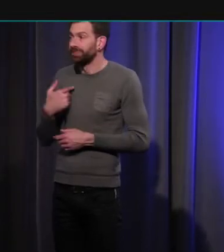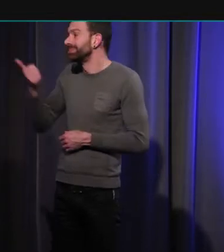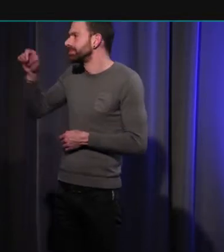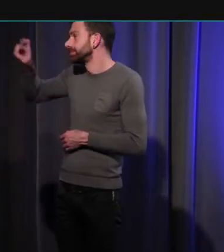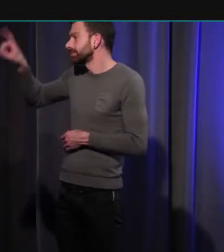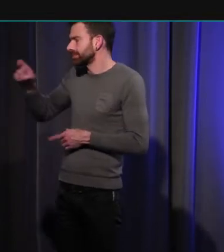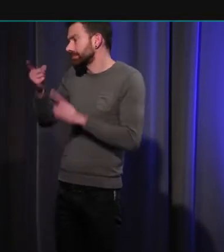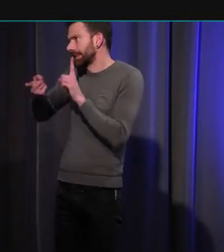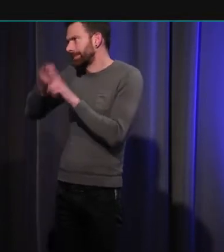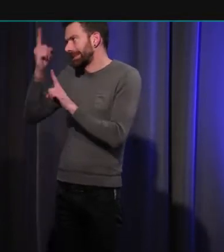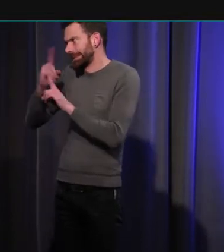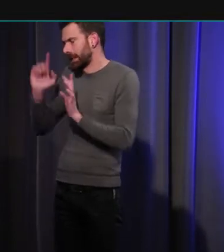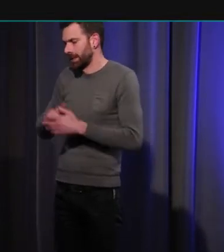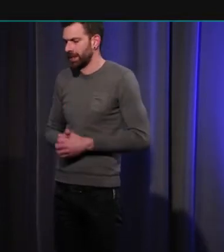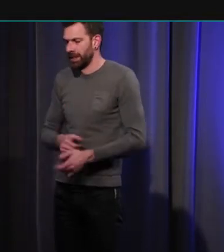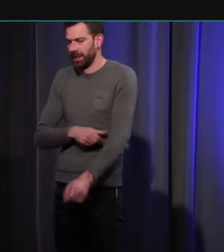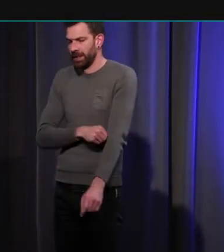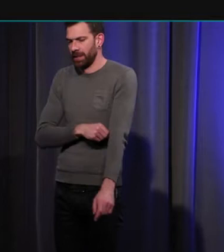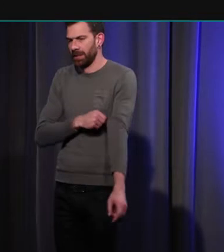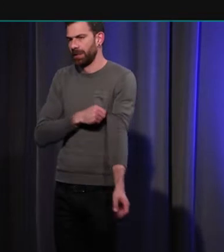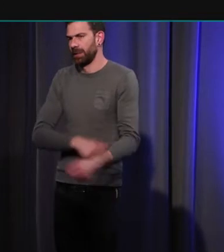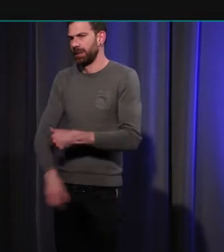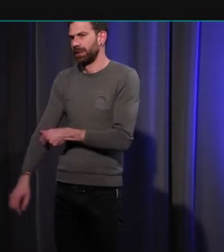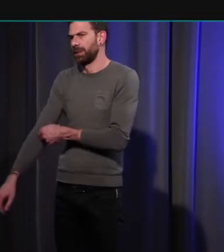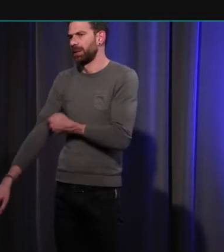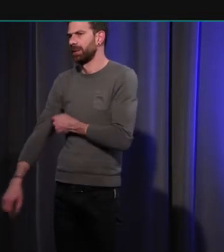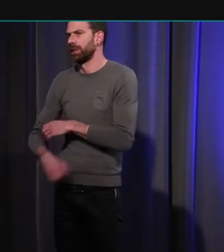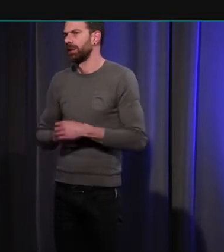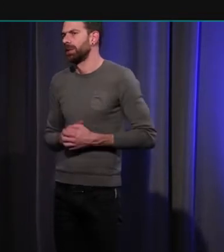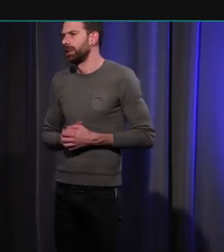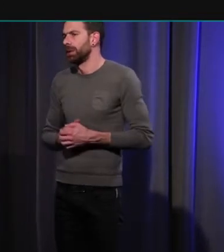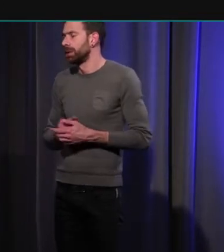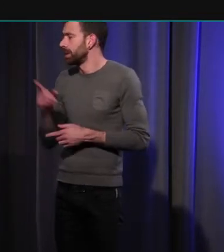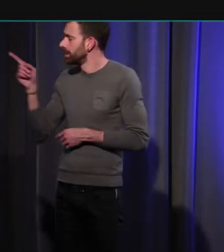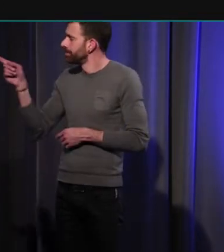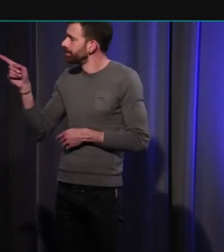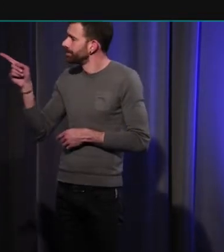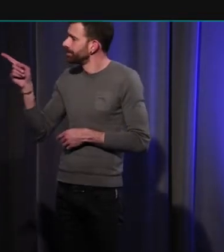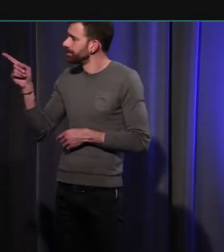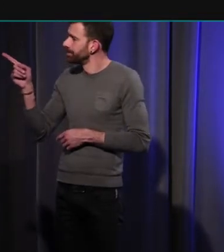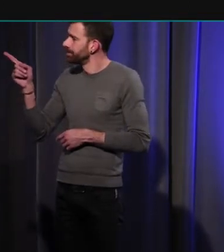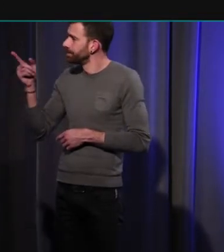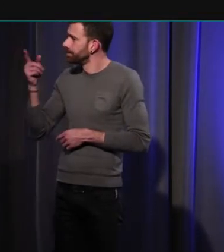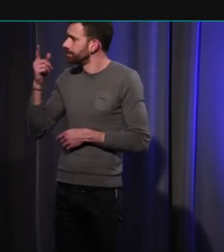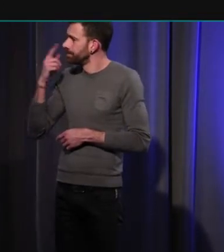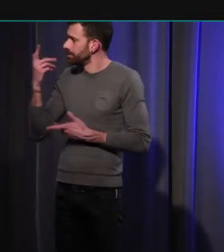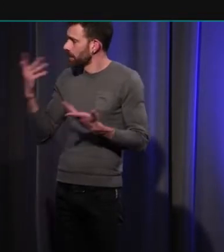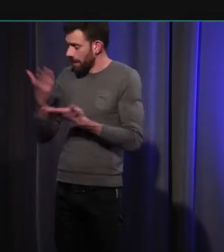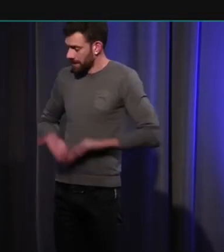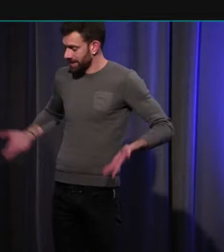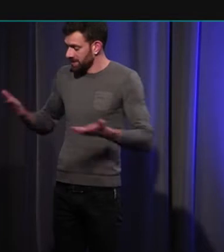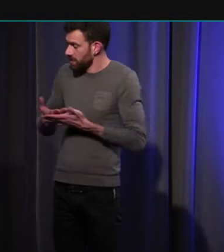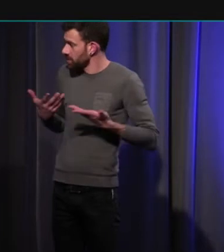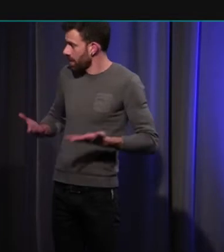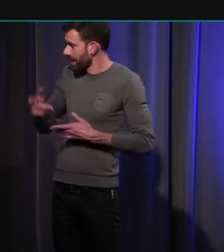particulière est-ce que vous pensez que au regard de du terrorisme actuel dans le